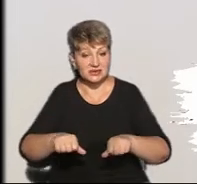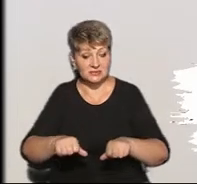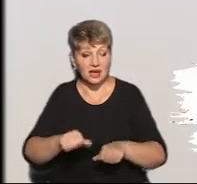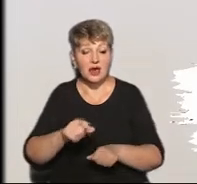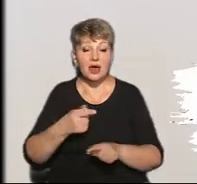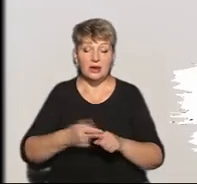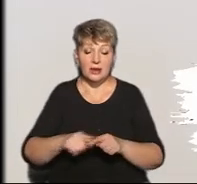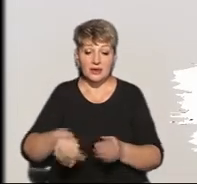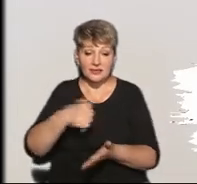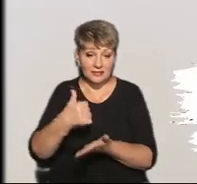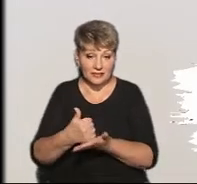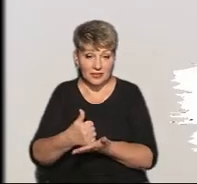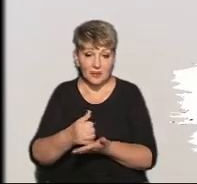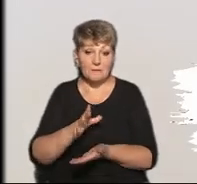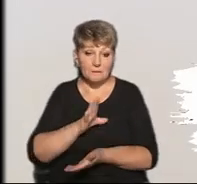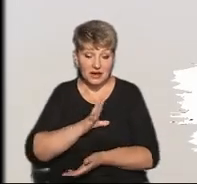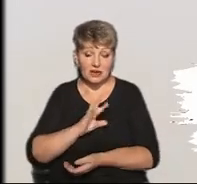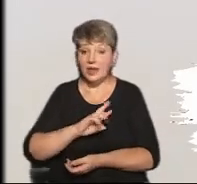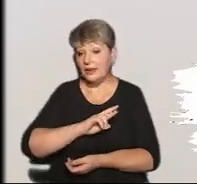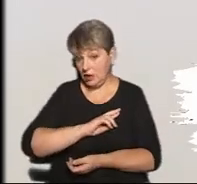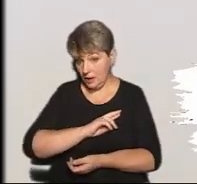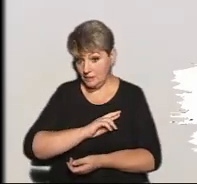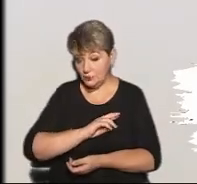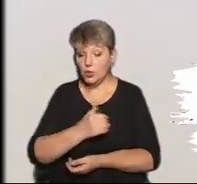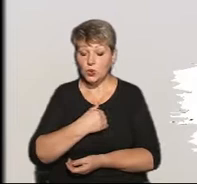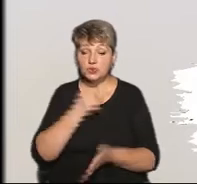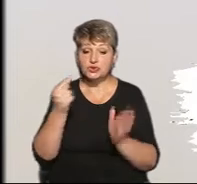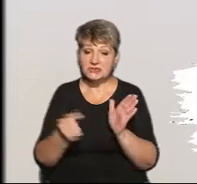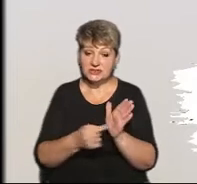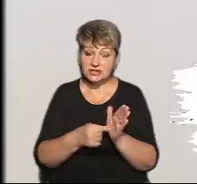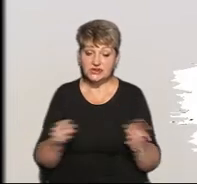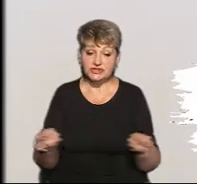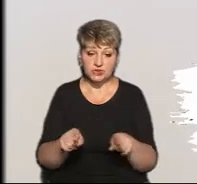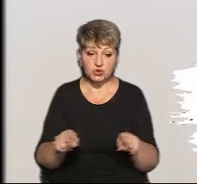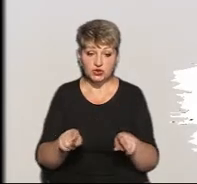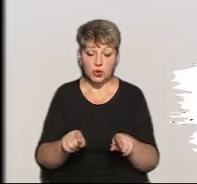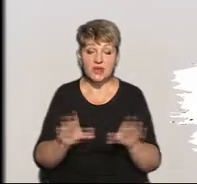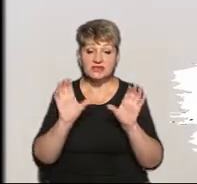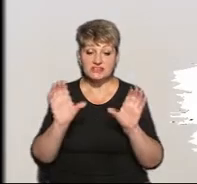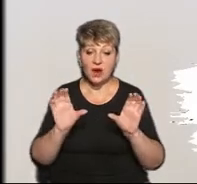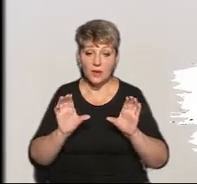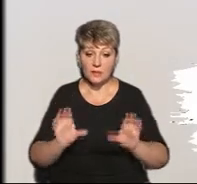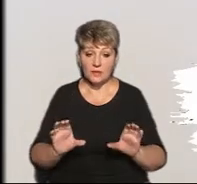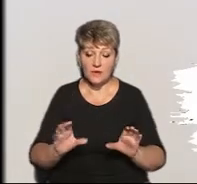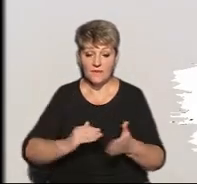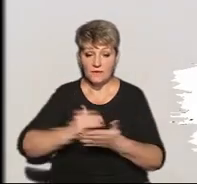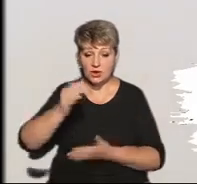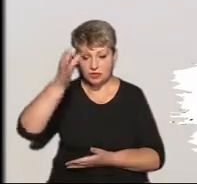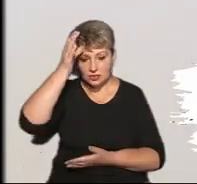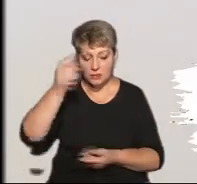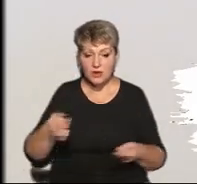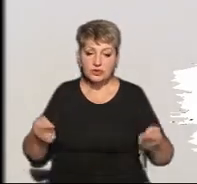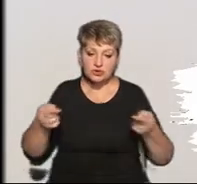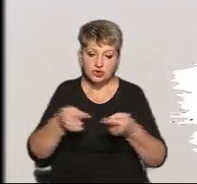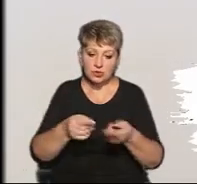момент головою конкурсної комісії був я. Хочу зазначити, що законодавством про вищу освіту чітко